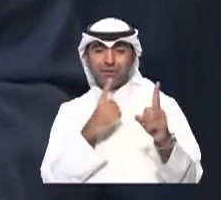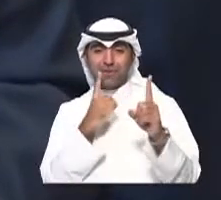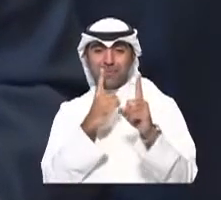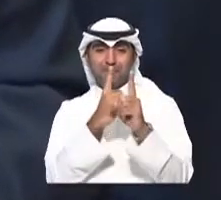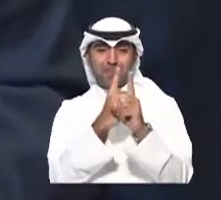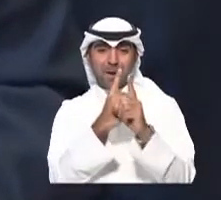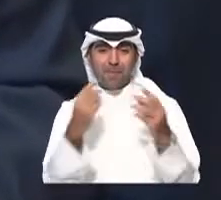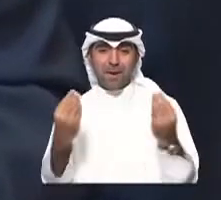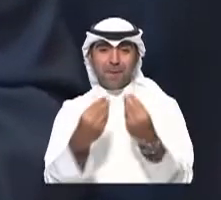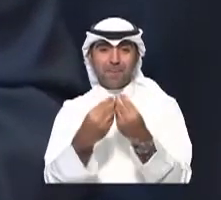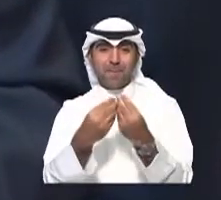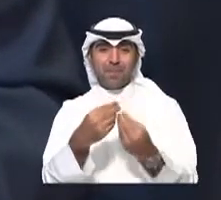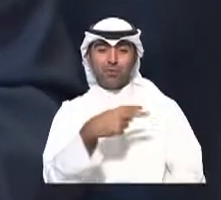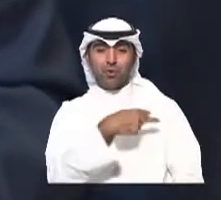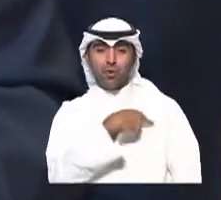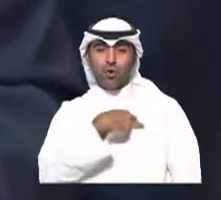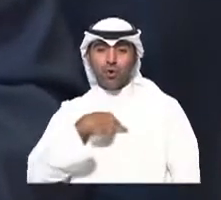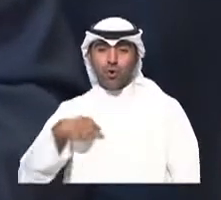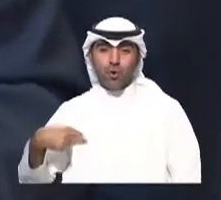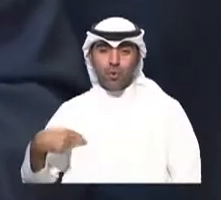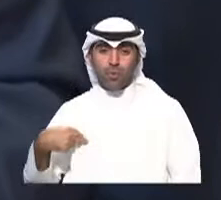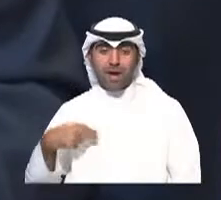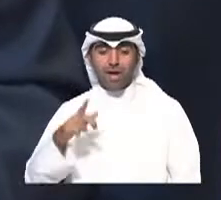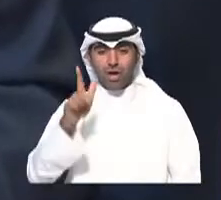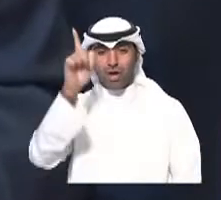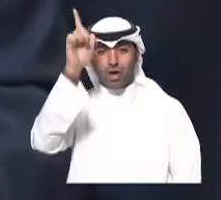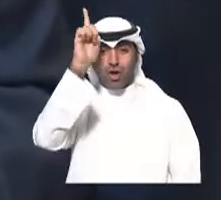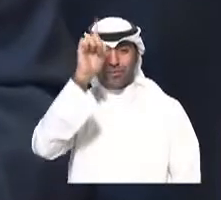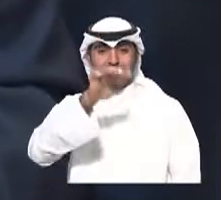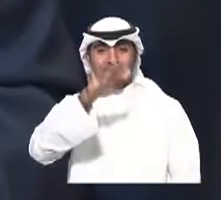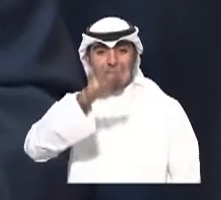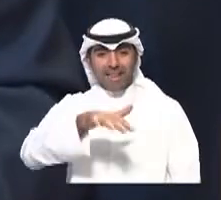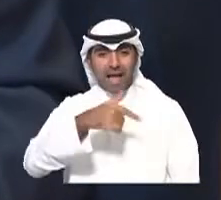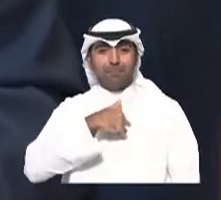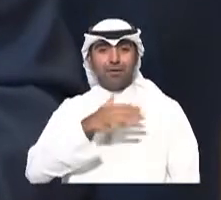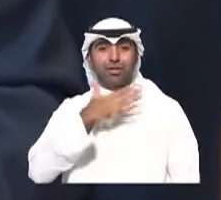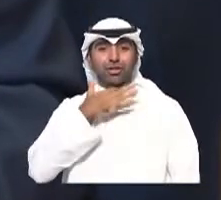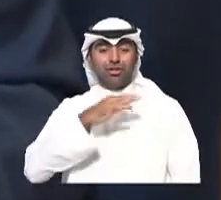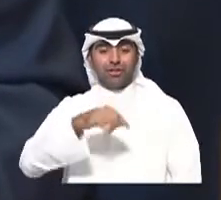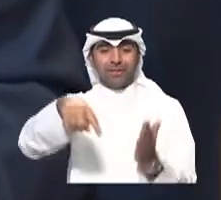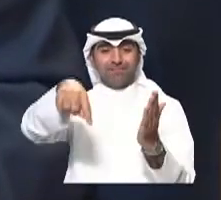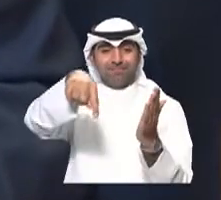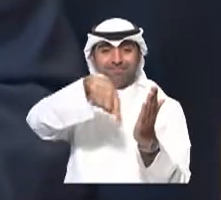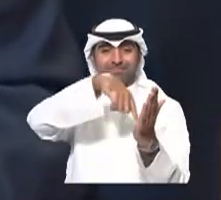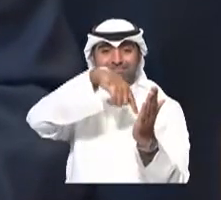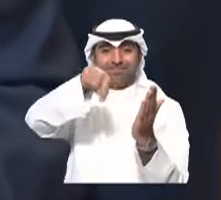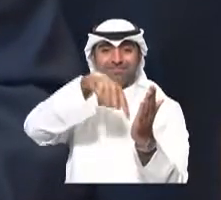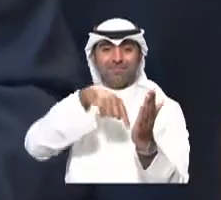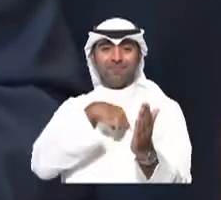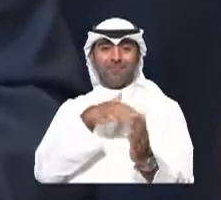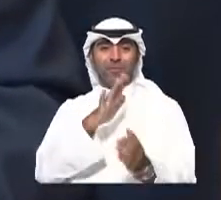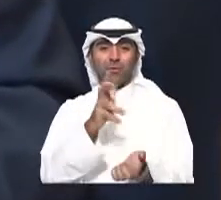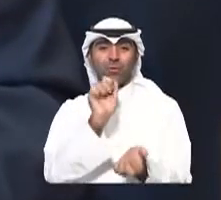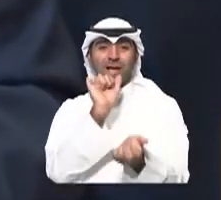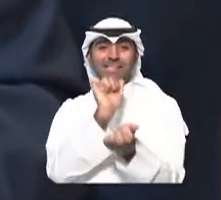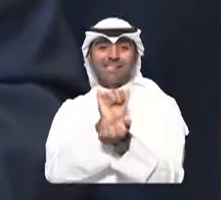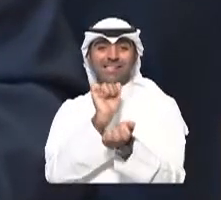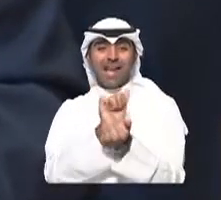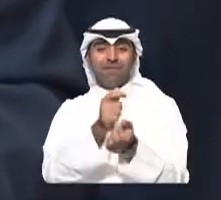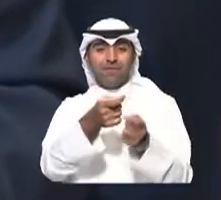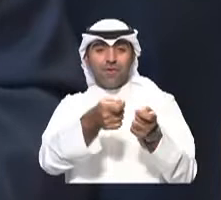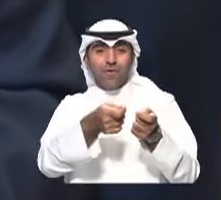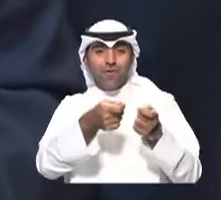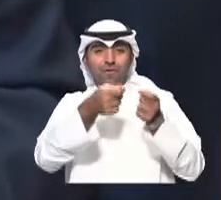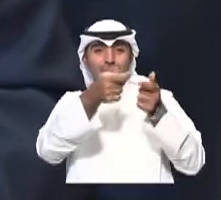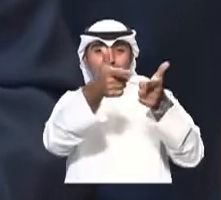لمجالين، الأول خاص بالقرض نفسه اللي هو تقريبا 18 مليون دينار كويتي، استكمالا للالتزامات